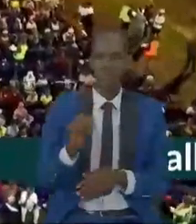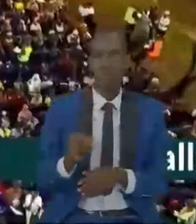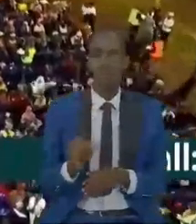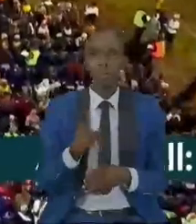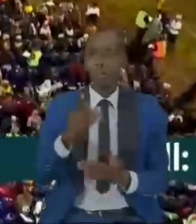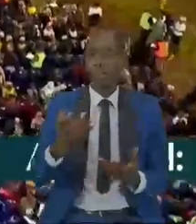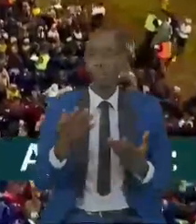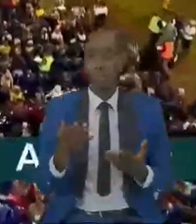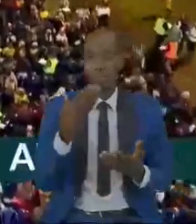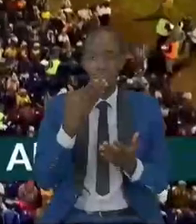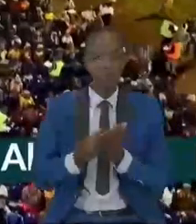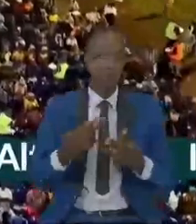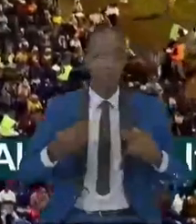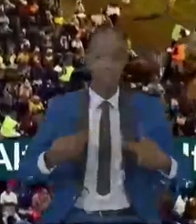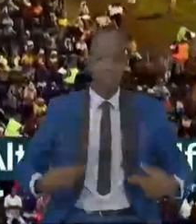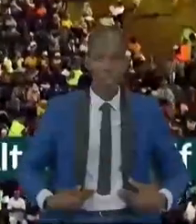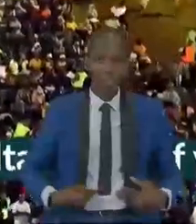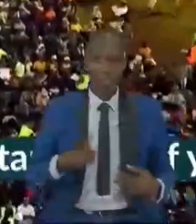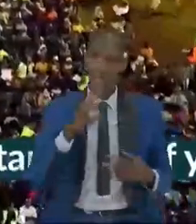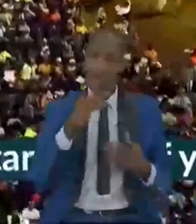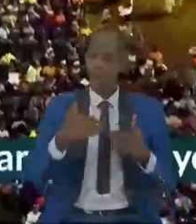Faisons vite.